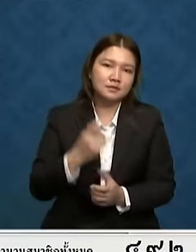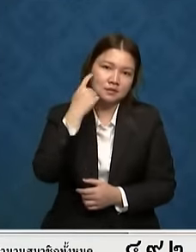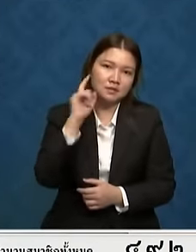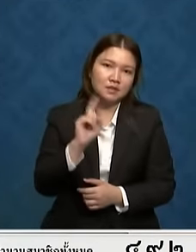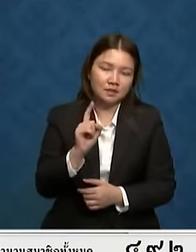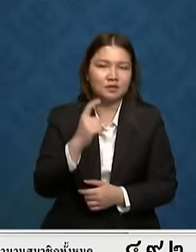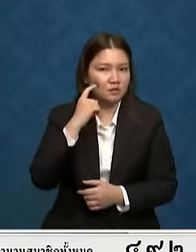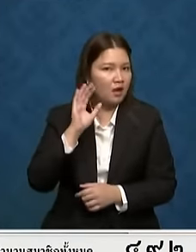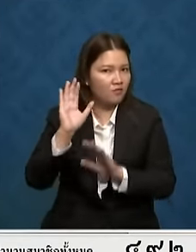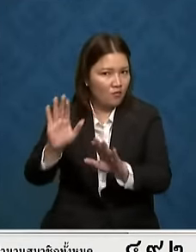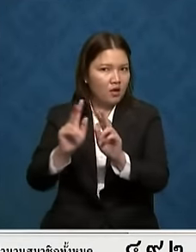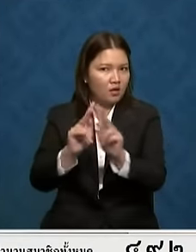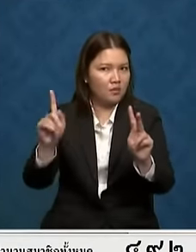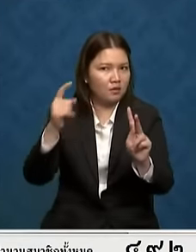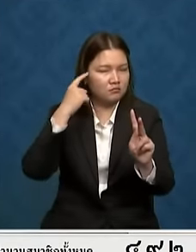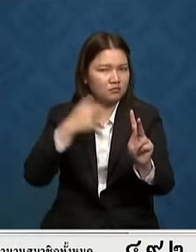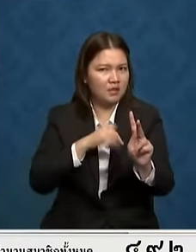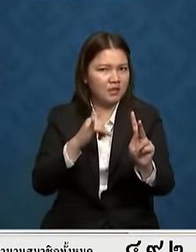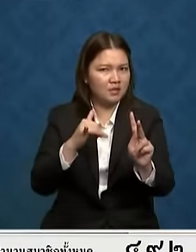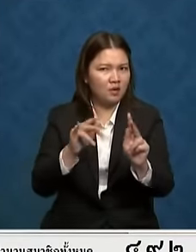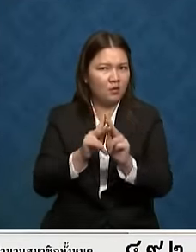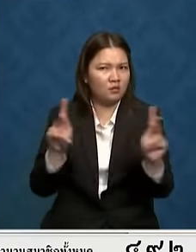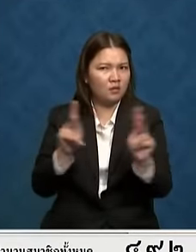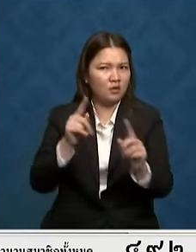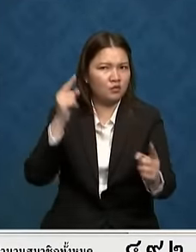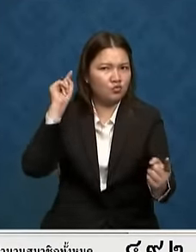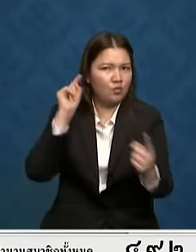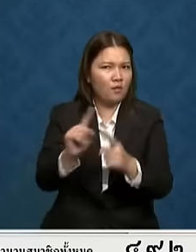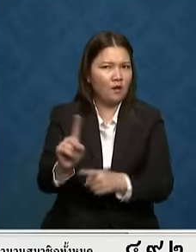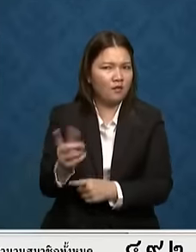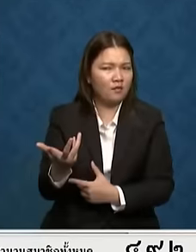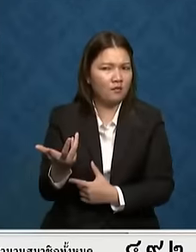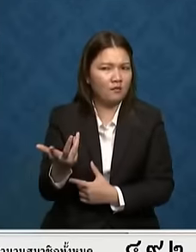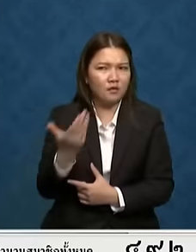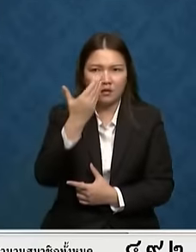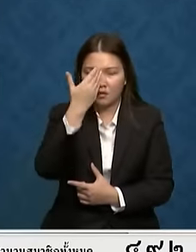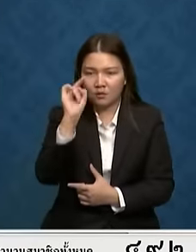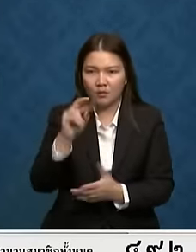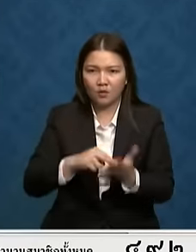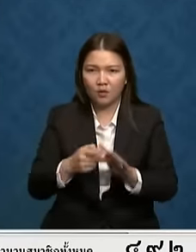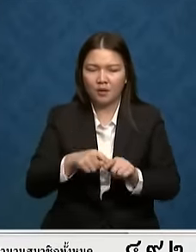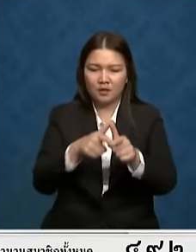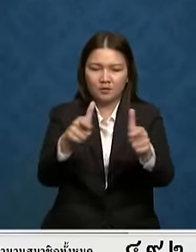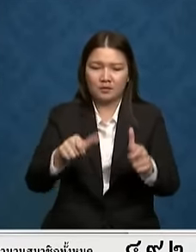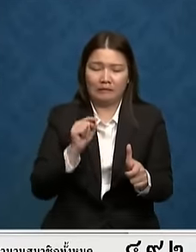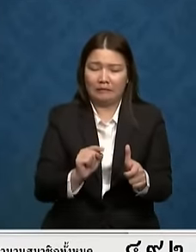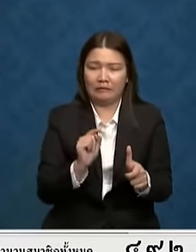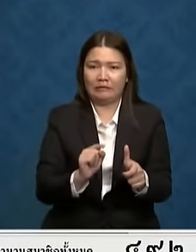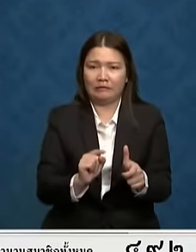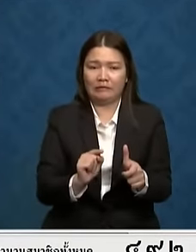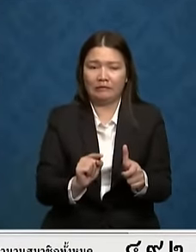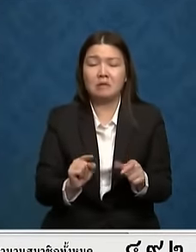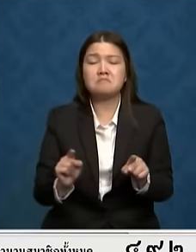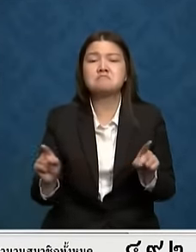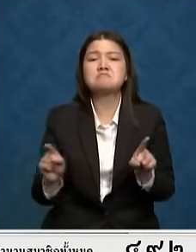คณะกรรมาธิการเนี่ยมีวัตถุประสงค์อะไรคะท่านประธานที่จะโยนภาระ